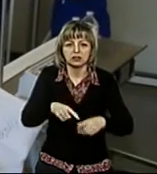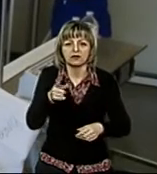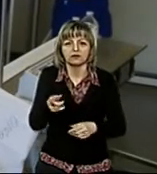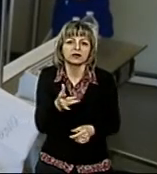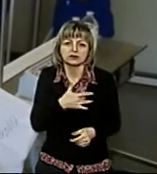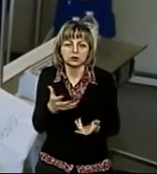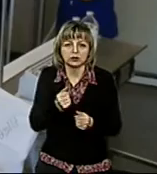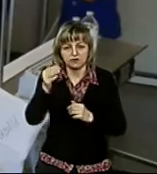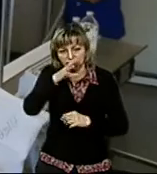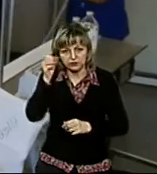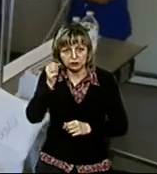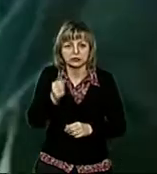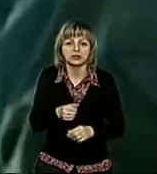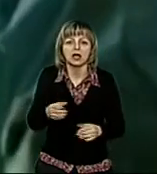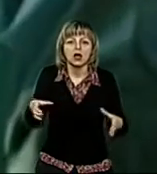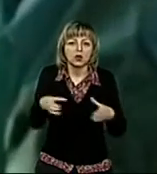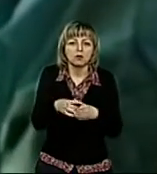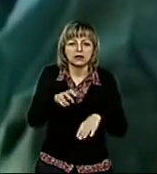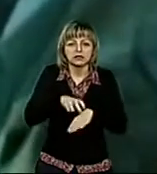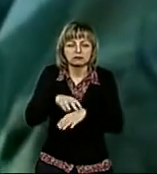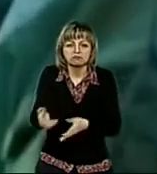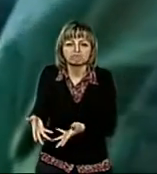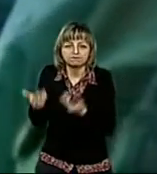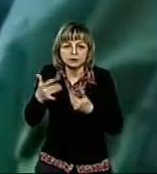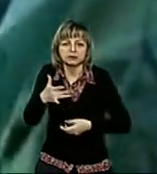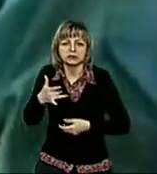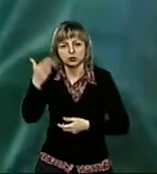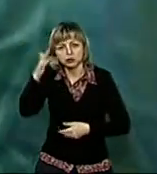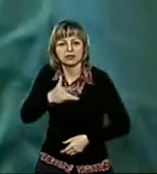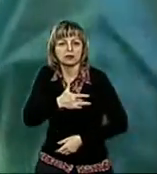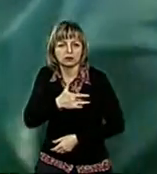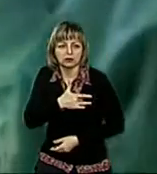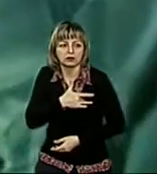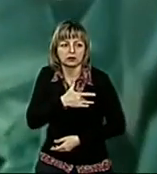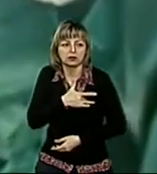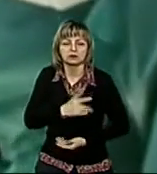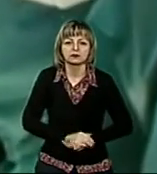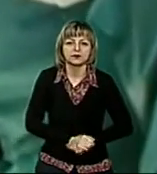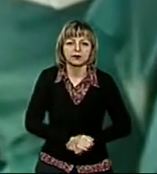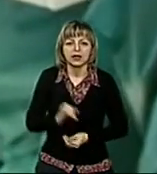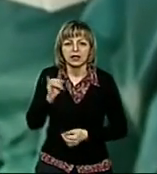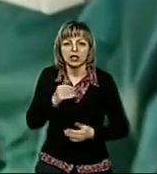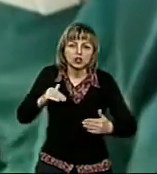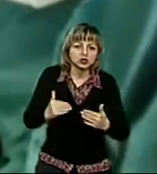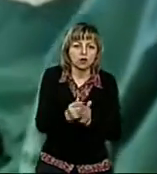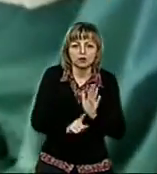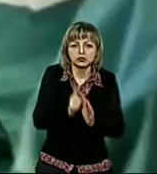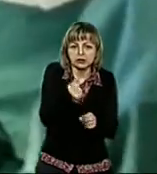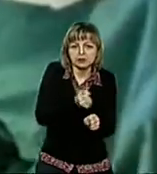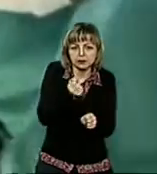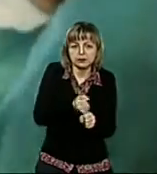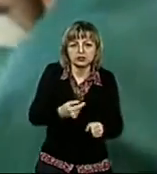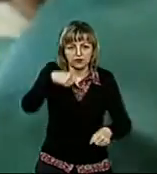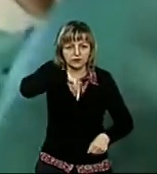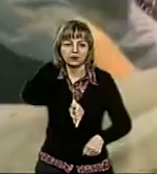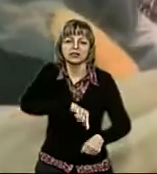ввечері. На цих кадрах команда трансплантологів вилучає донорський орган та заново запускає його у